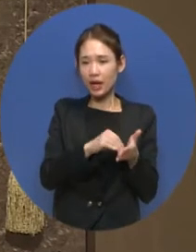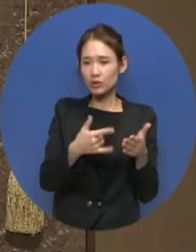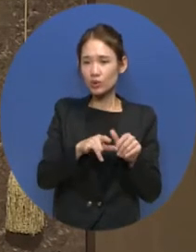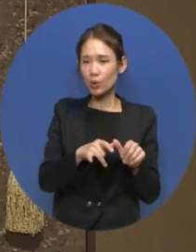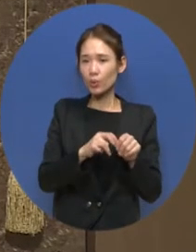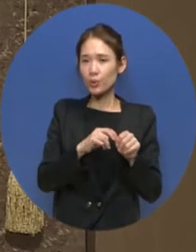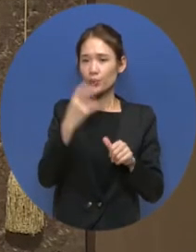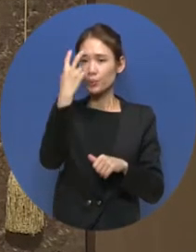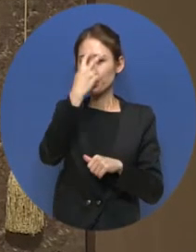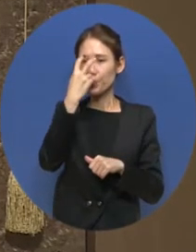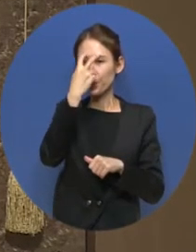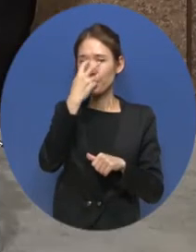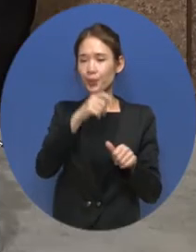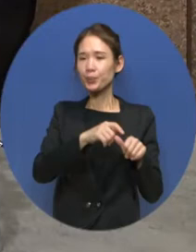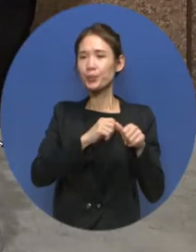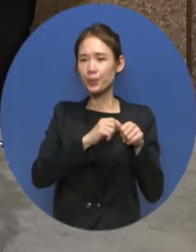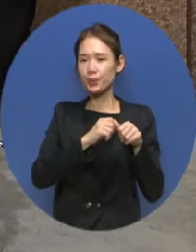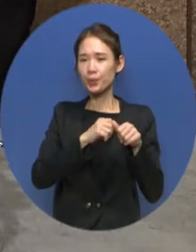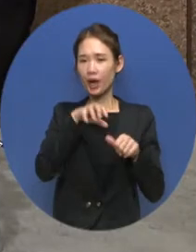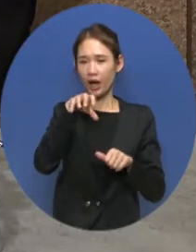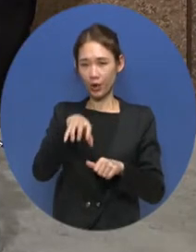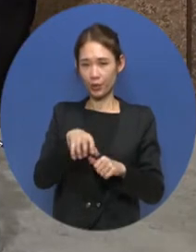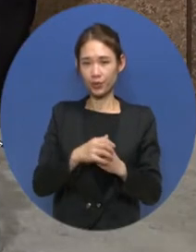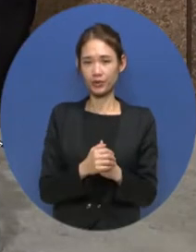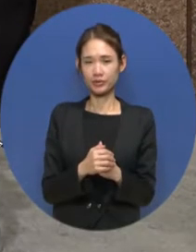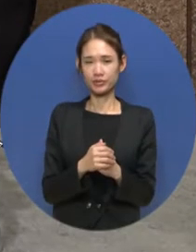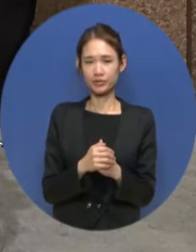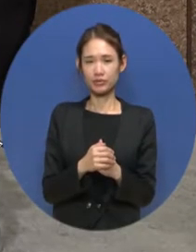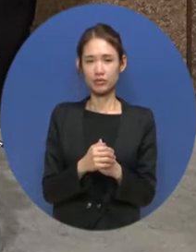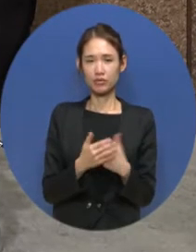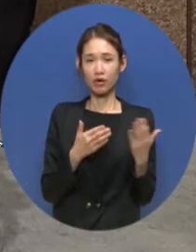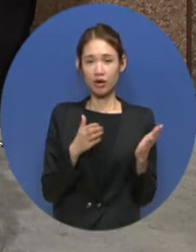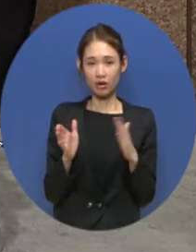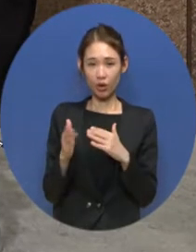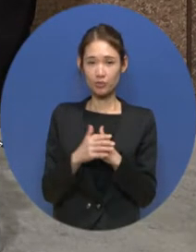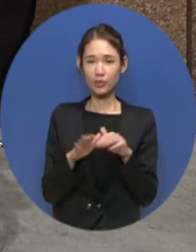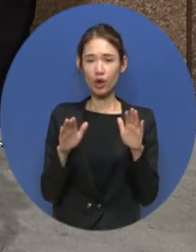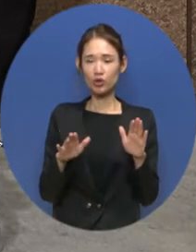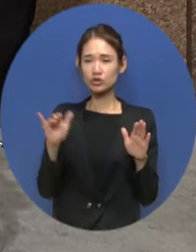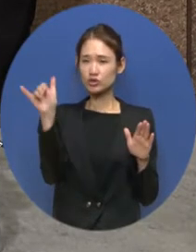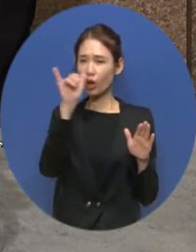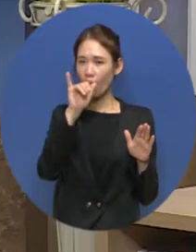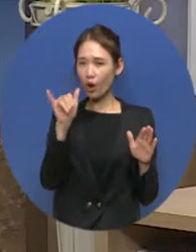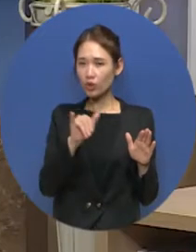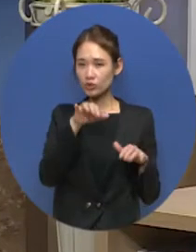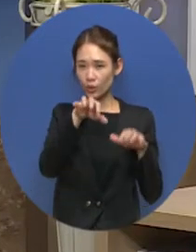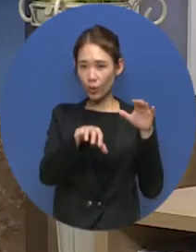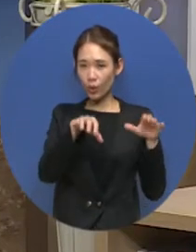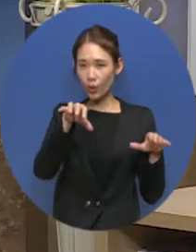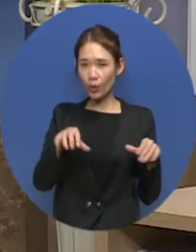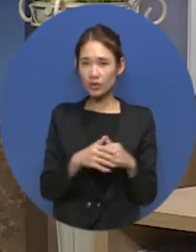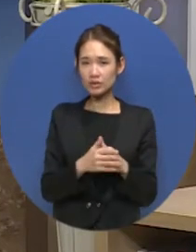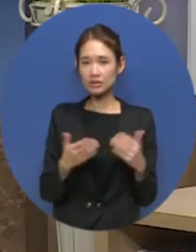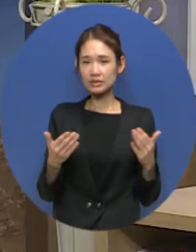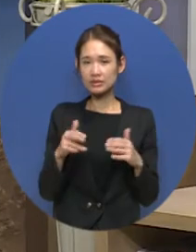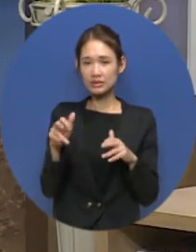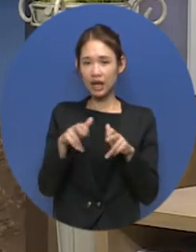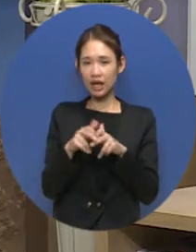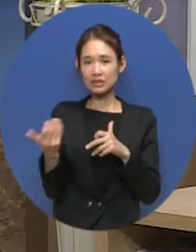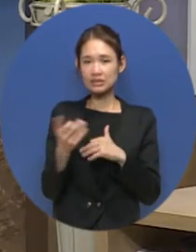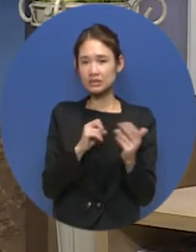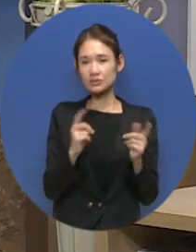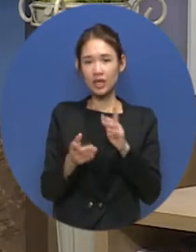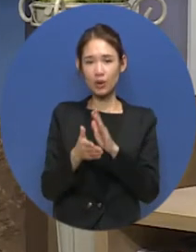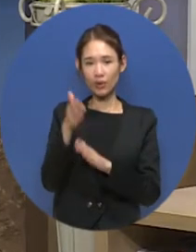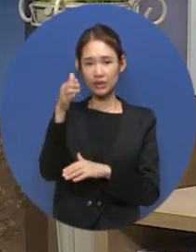고용을 하는 곳입니다. 아. 네. 그렇다면 이제 현재 전국에 있는 장애인 직업 재활